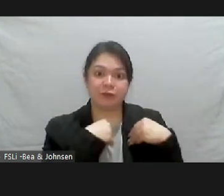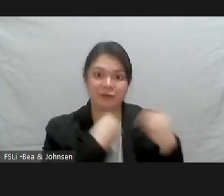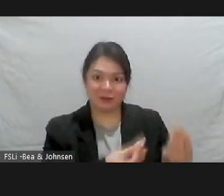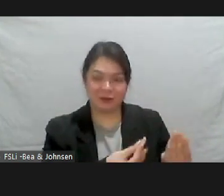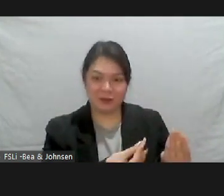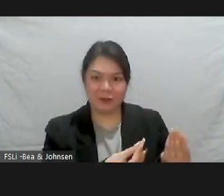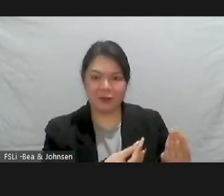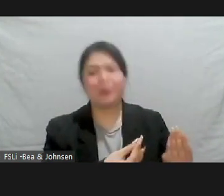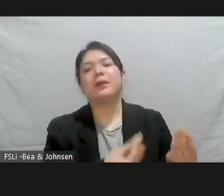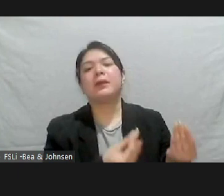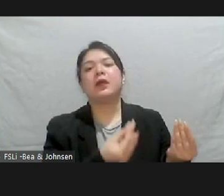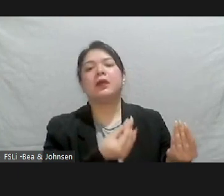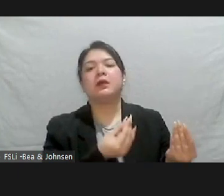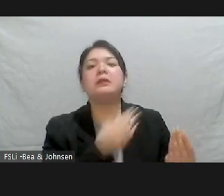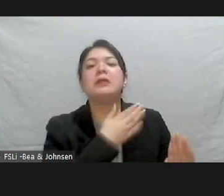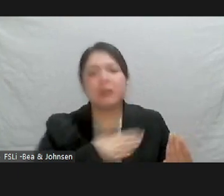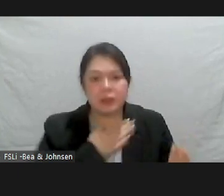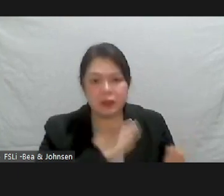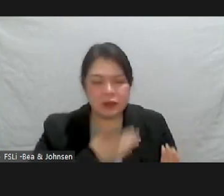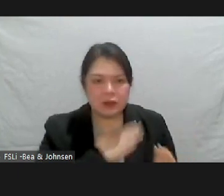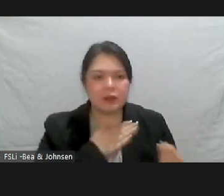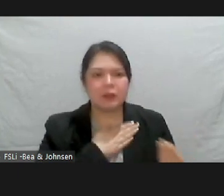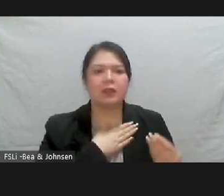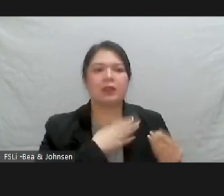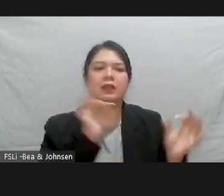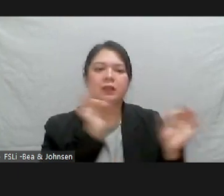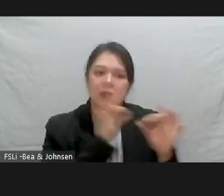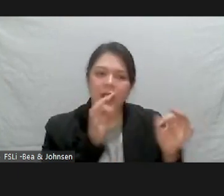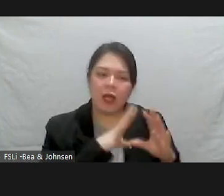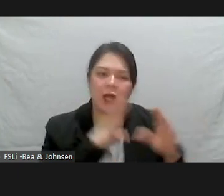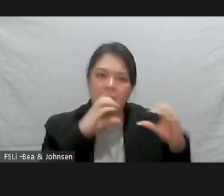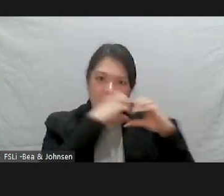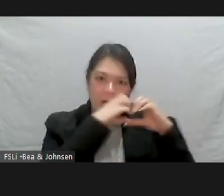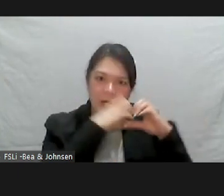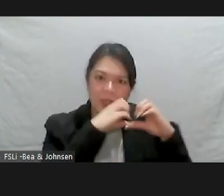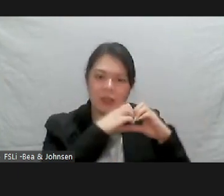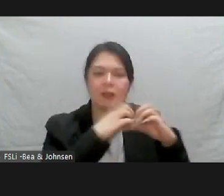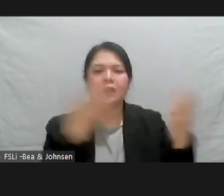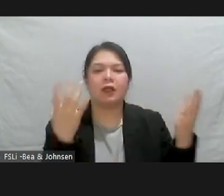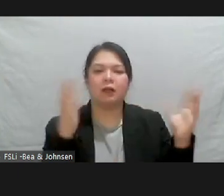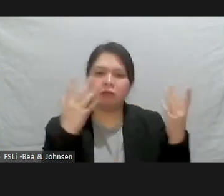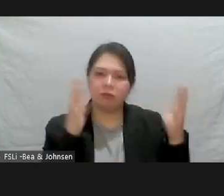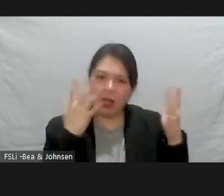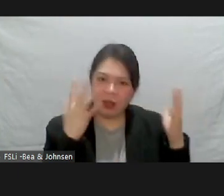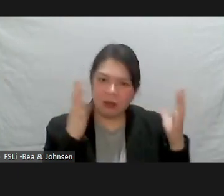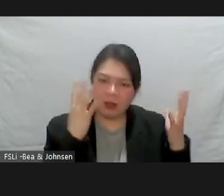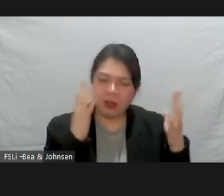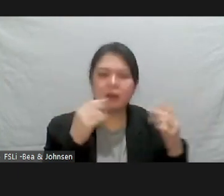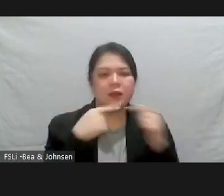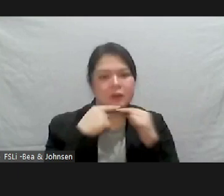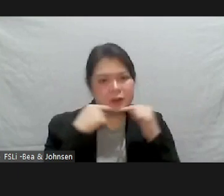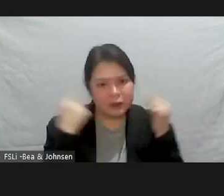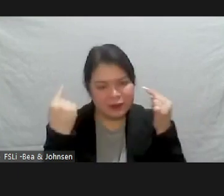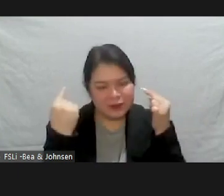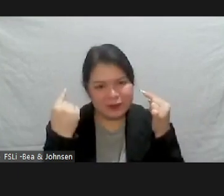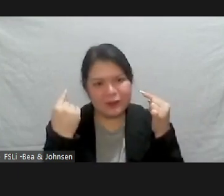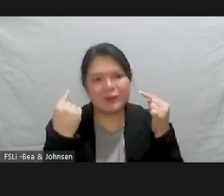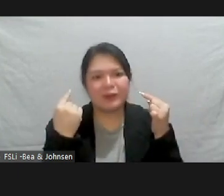ng mga reaction diyan, no? Heart, palakpakan, smile emoji.